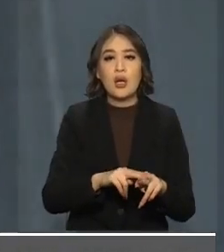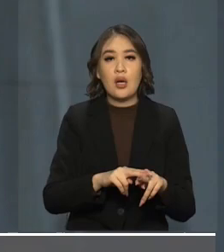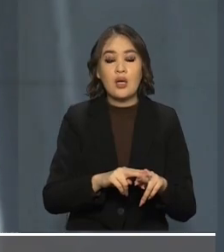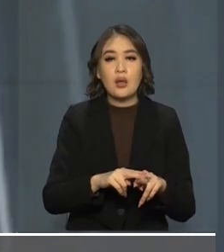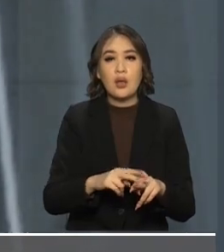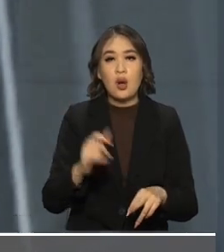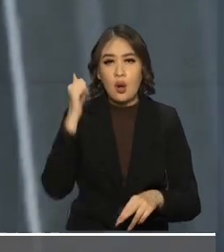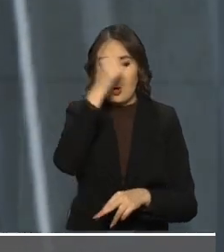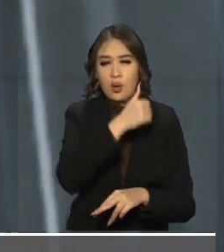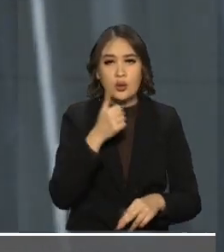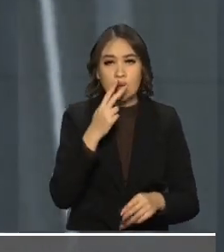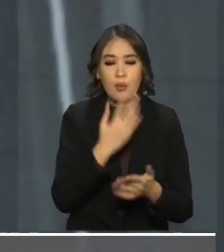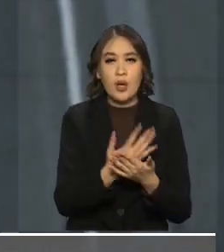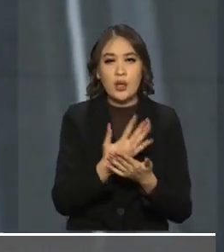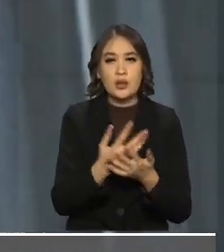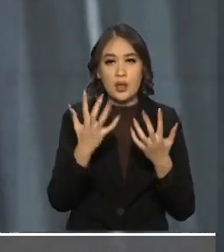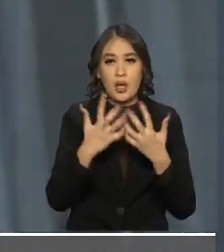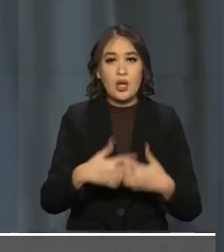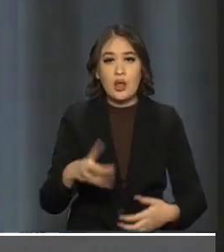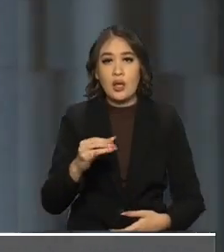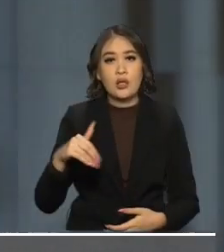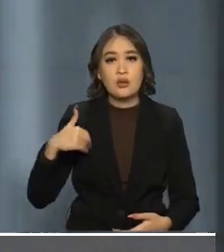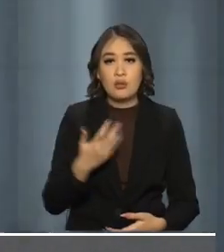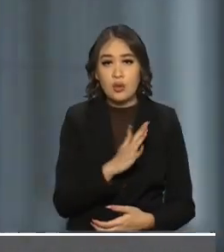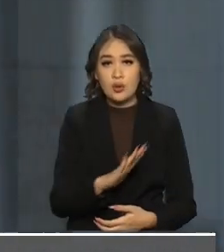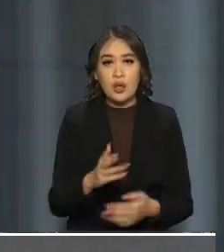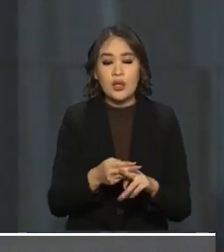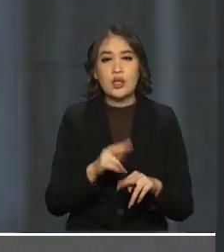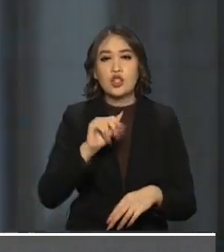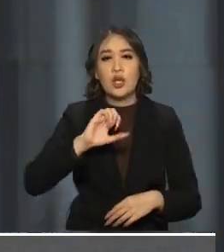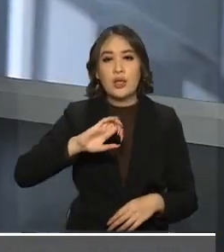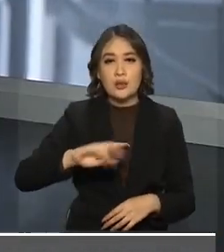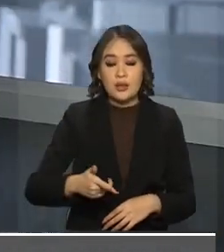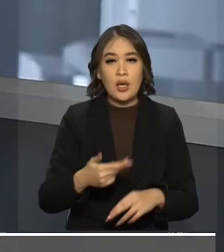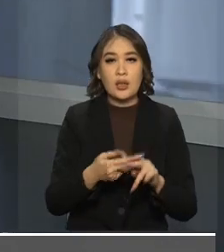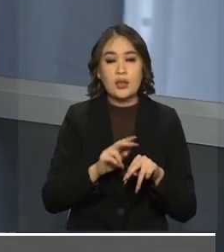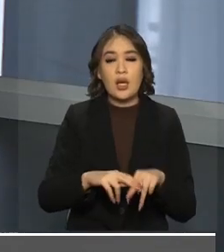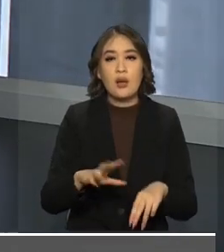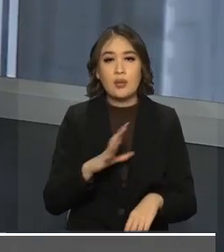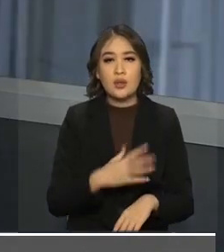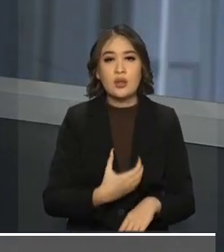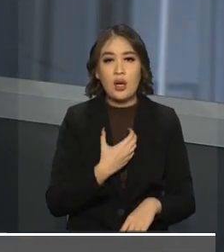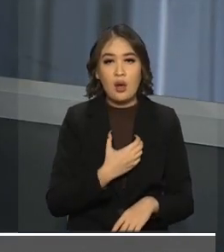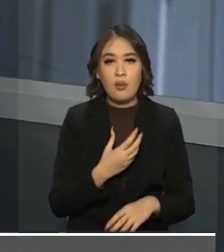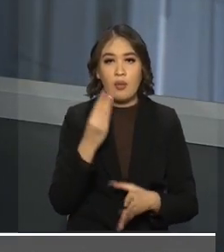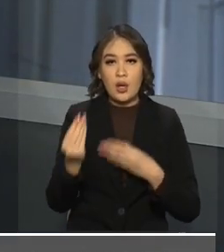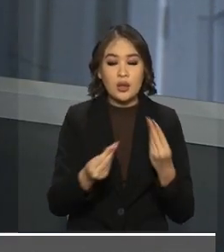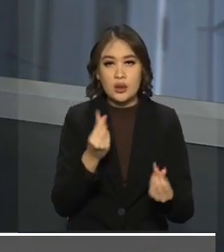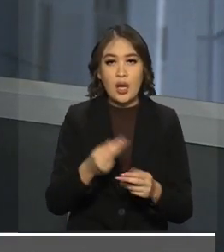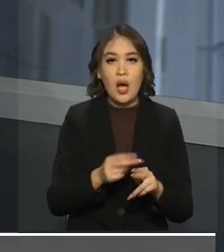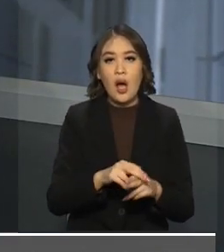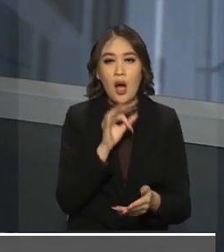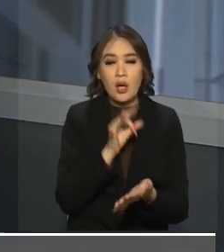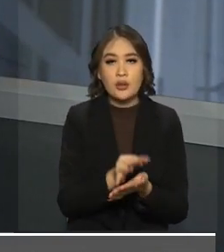течение года предприятия, допустим, эту сумму не использовала, то часть этой суммы идет страховой компании на покрытие расходов